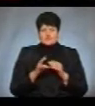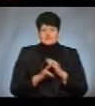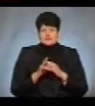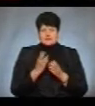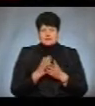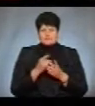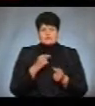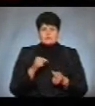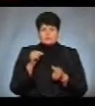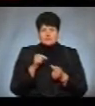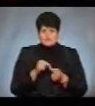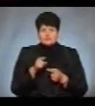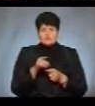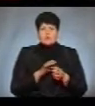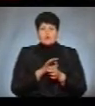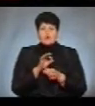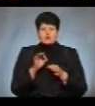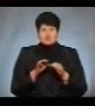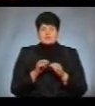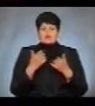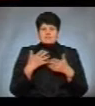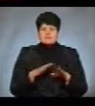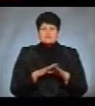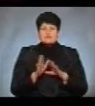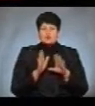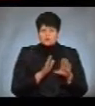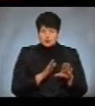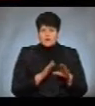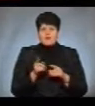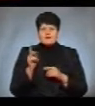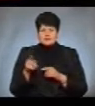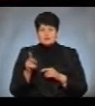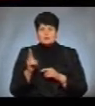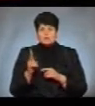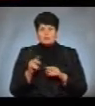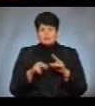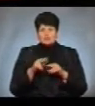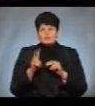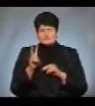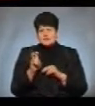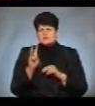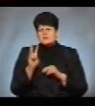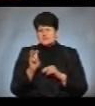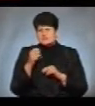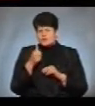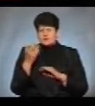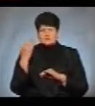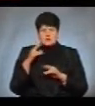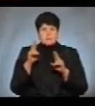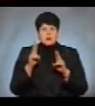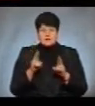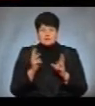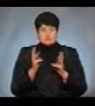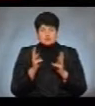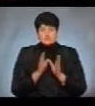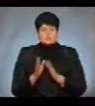вимогам пожежної безпеки, відповідно вони проєктуються з дотриманням. Так, як будинки, будівлі церков побудовані 100, 200, 300 років назад, як таких правил пожежної безпеки